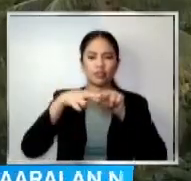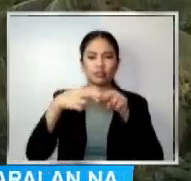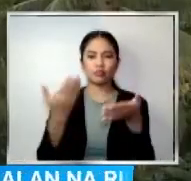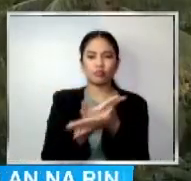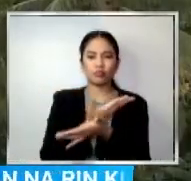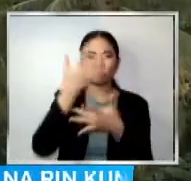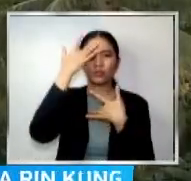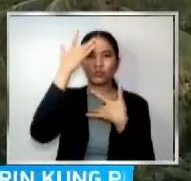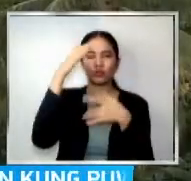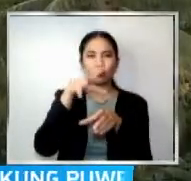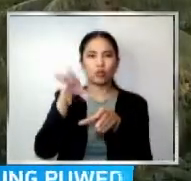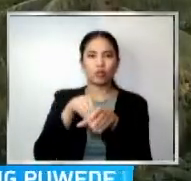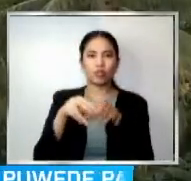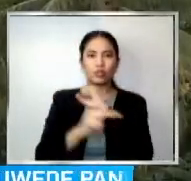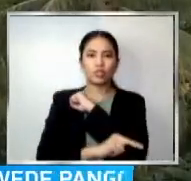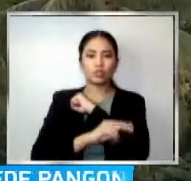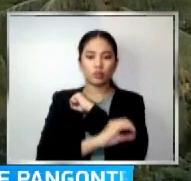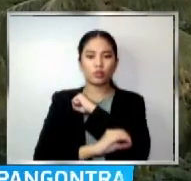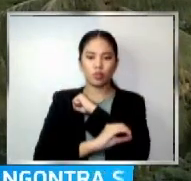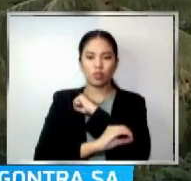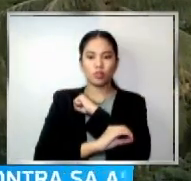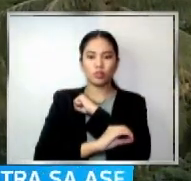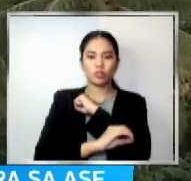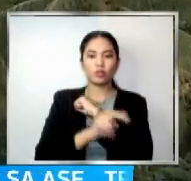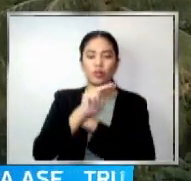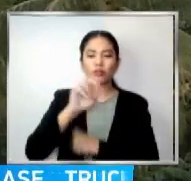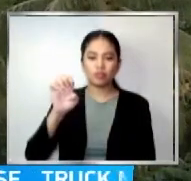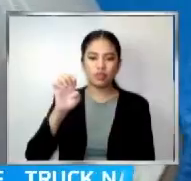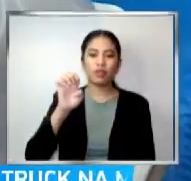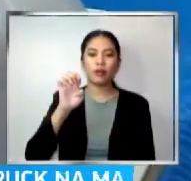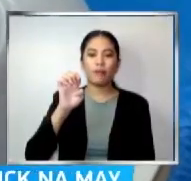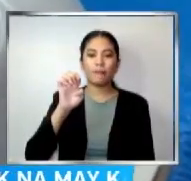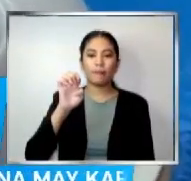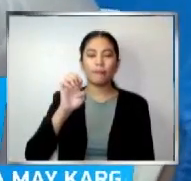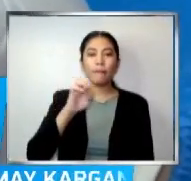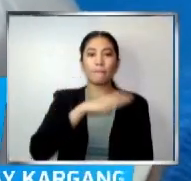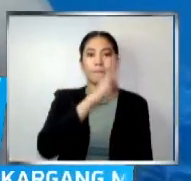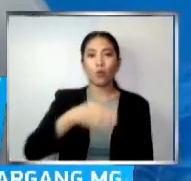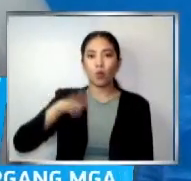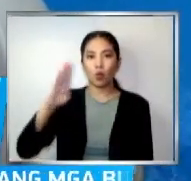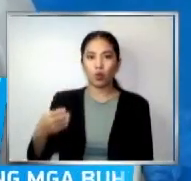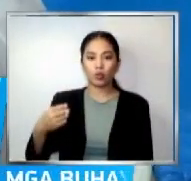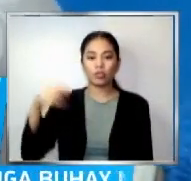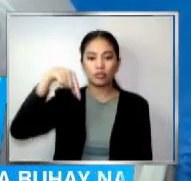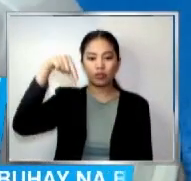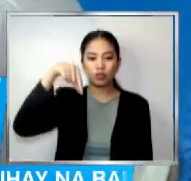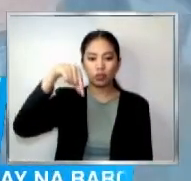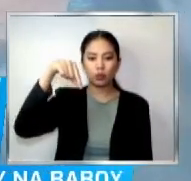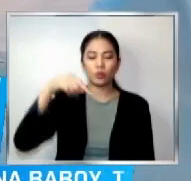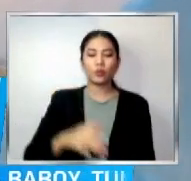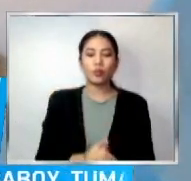ang Negros Occidental, Nueva Ecija, Tarlac, Bohol at Quirino. Patuloy man ang pagbabakuna sa iba't ibang bahagi ng